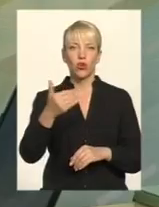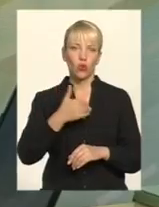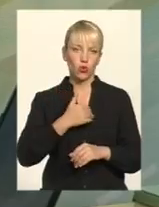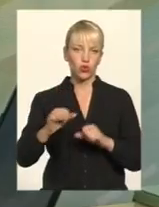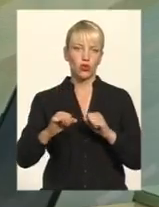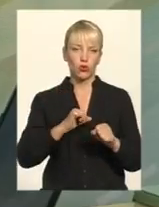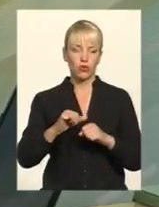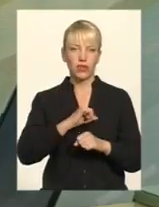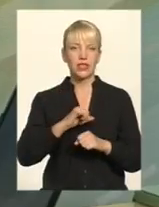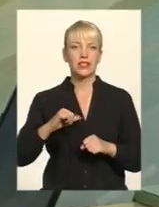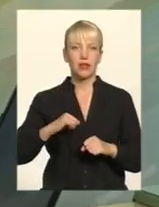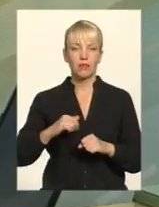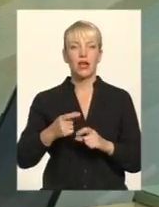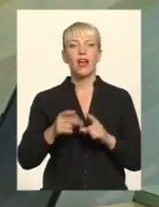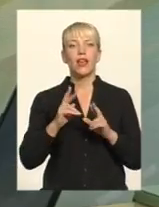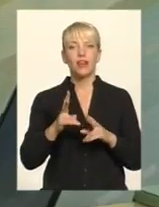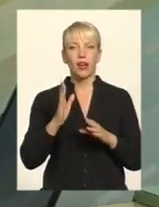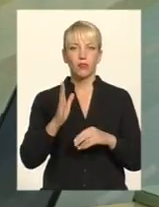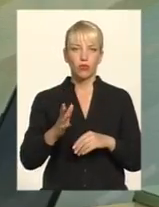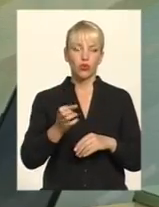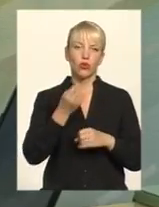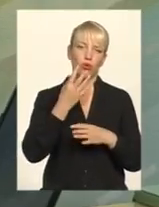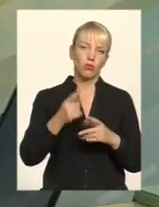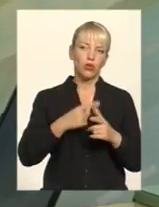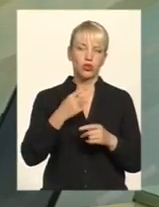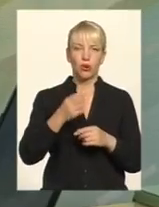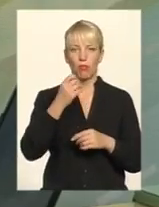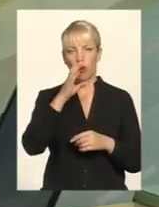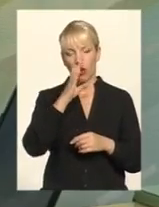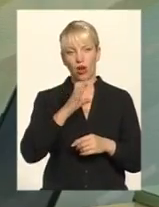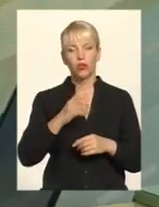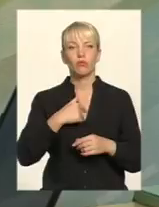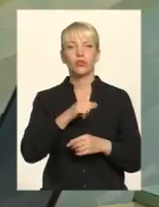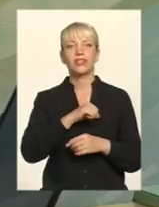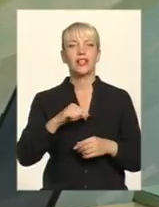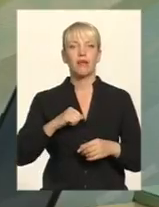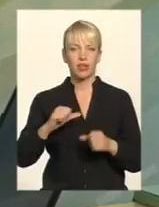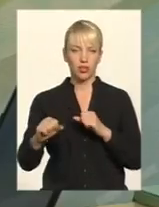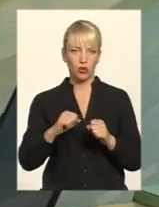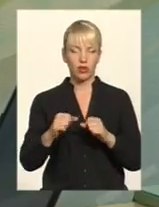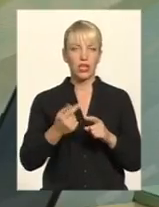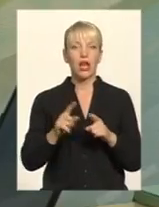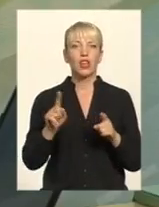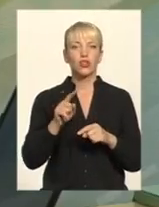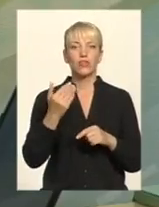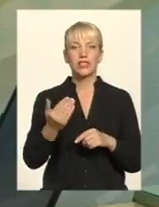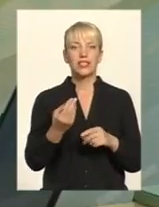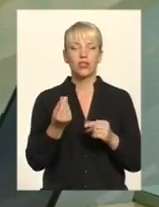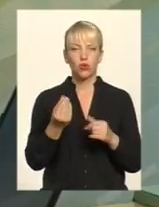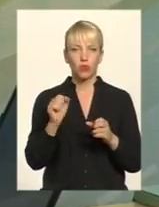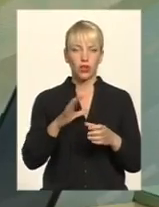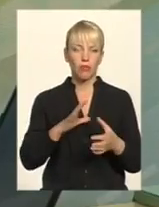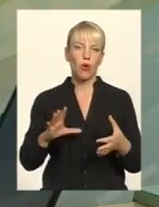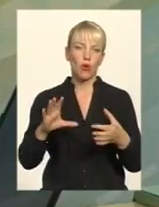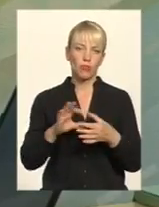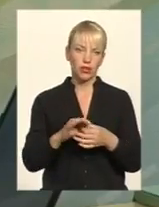як нам буде, чи там добре, чи погано, ми собі самі будемо хазяйнувати. А то, що вони за ці кошти, які могли би об'єднати багато більше, що